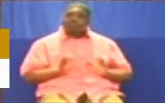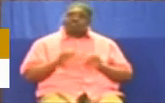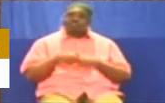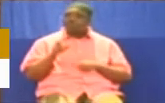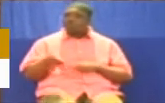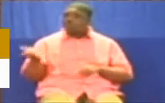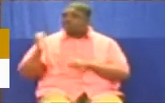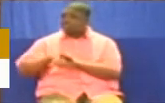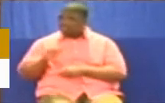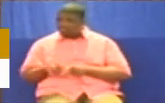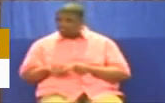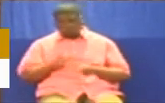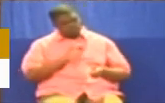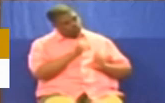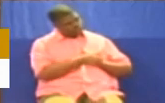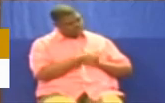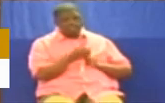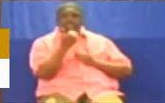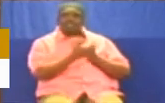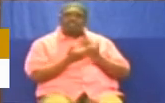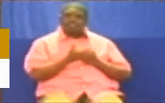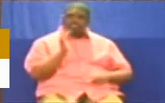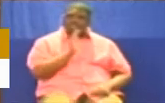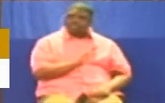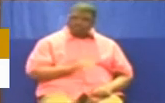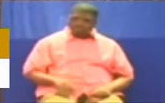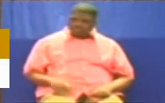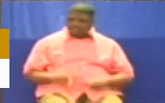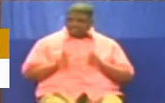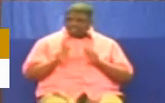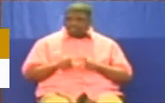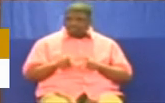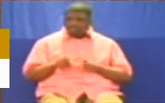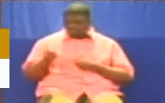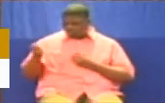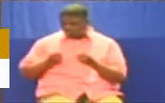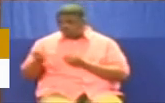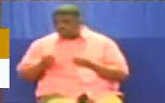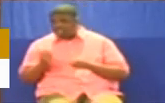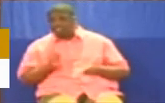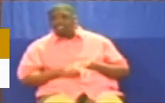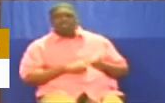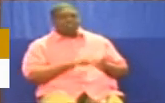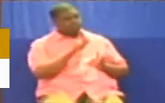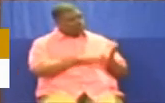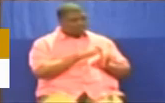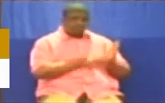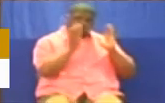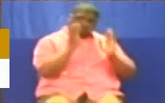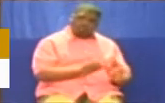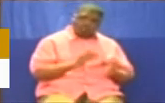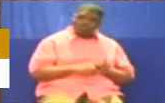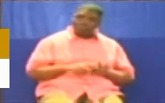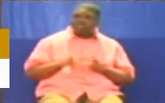wataalam, unaiwakilisha nchi yako. Kwa hiyo hata kama ni ngazi ya madirector, hata kama ni ngazi ya makatibu wakuu, hata